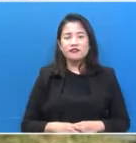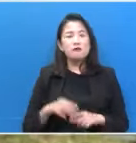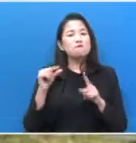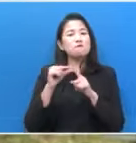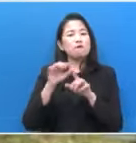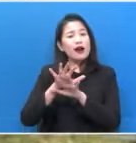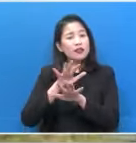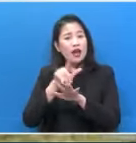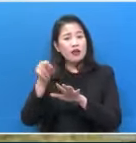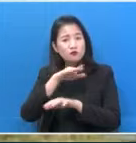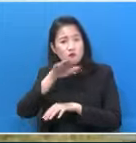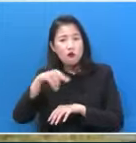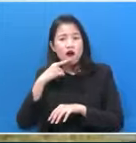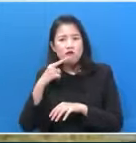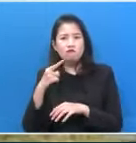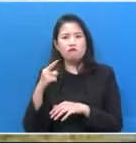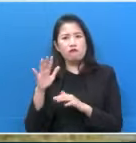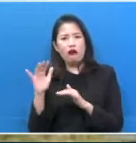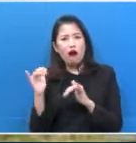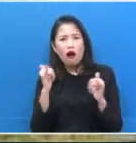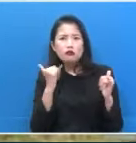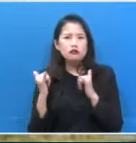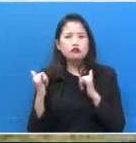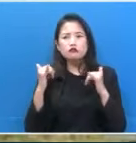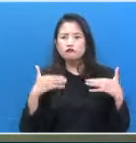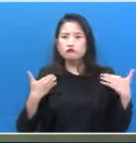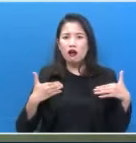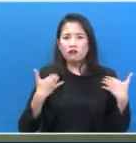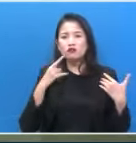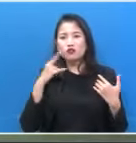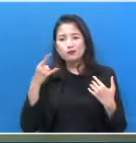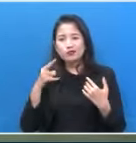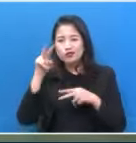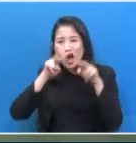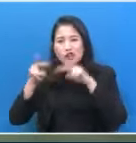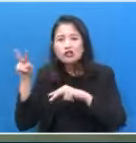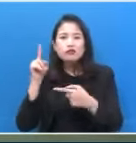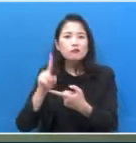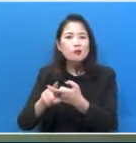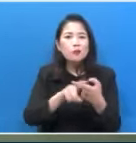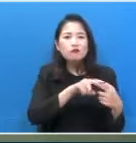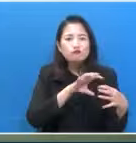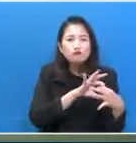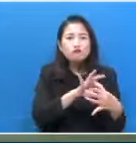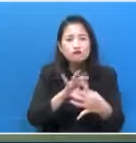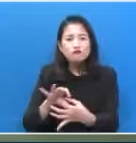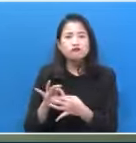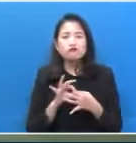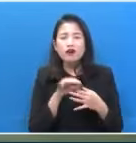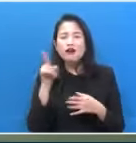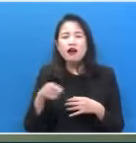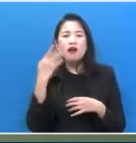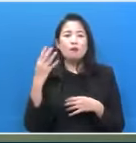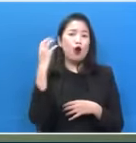Partai-partai semakin asyik berdansa politik mencari kawan di Pilpres nanti. Elektabilitas bakal capres Prabowo Subianto,